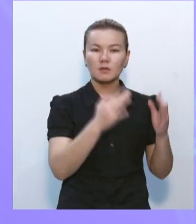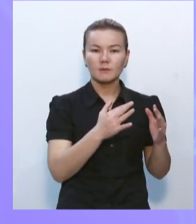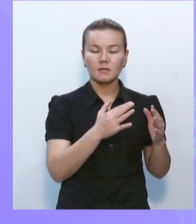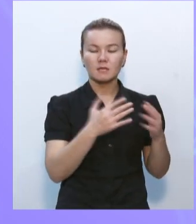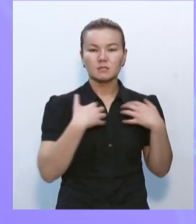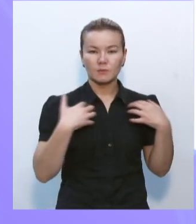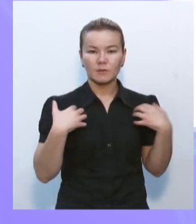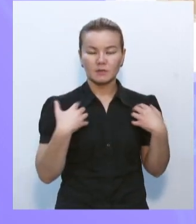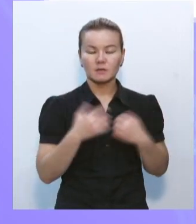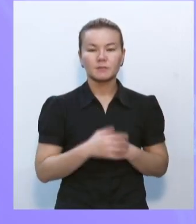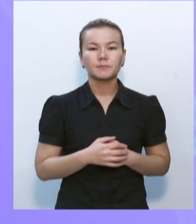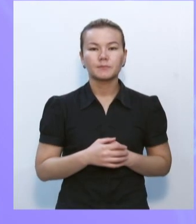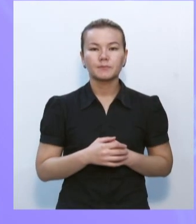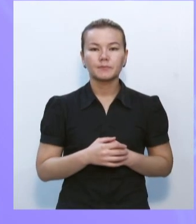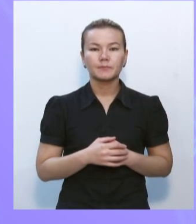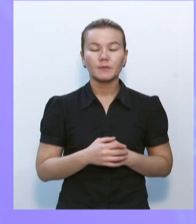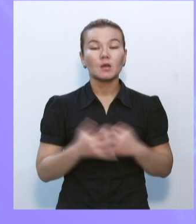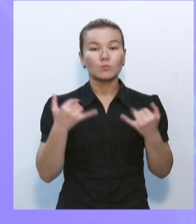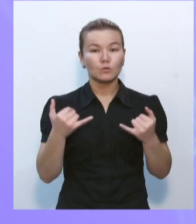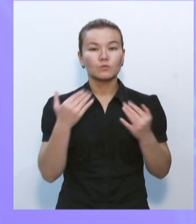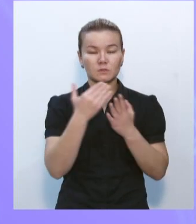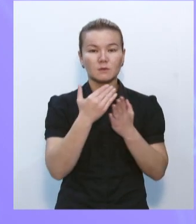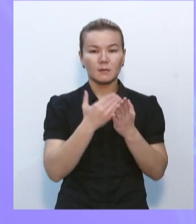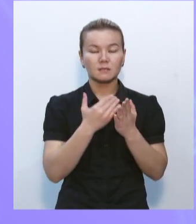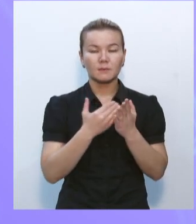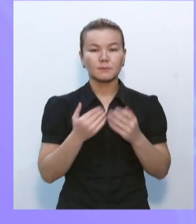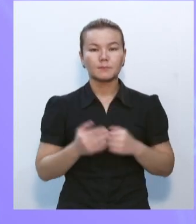жаныбарлар. Бүгүн сабакта